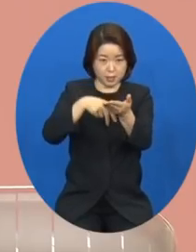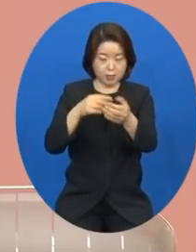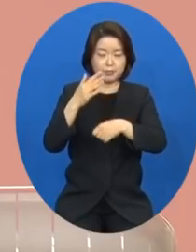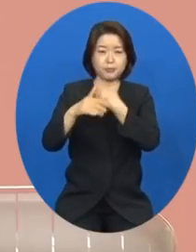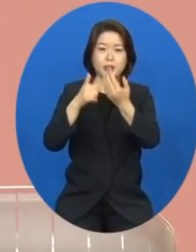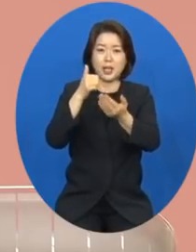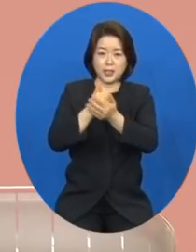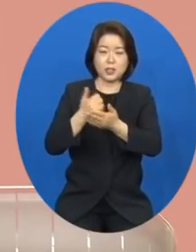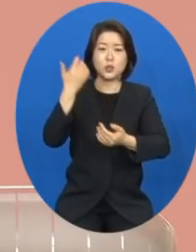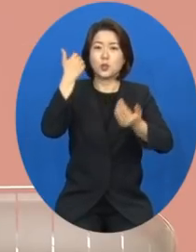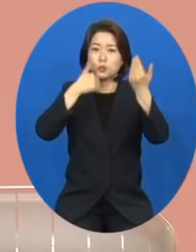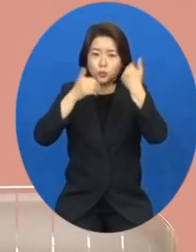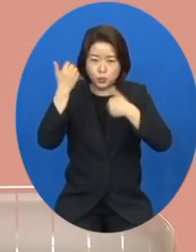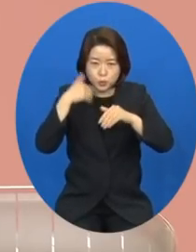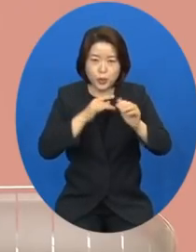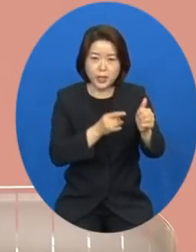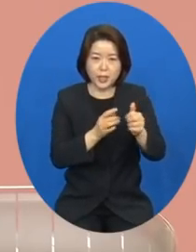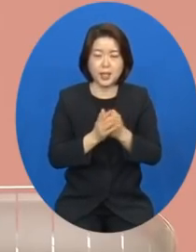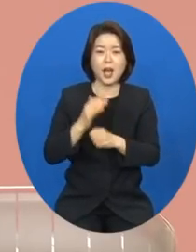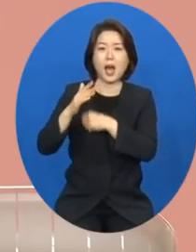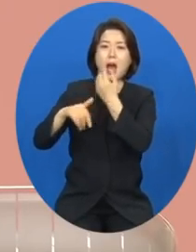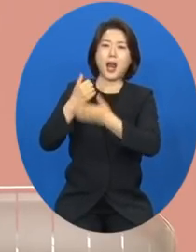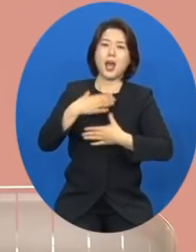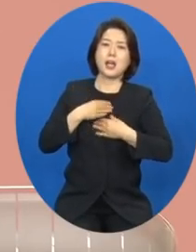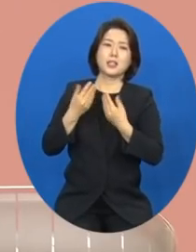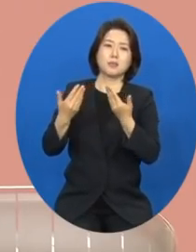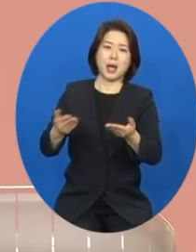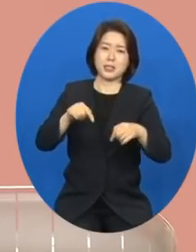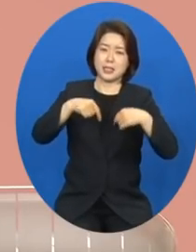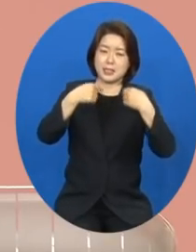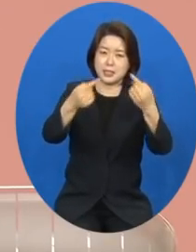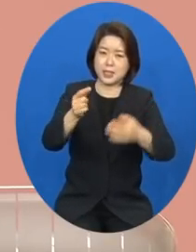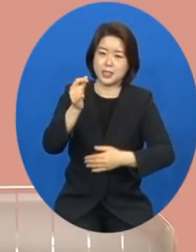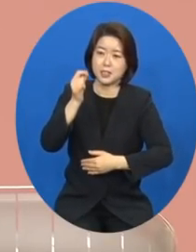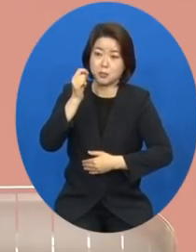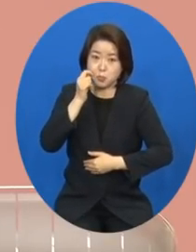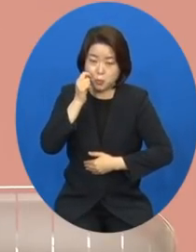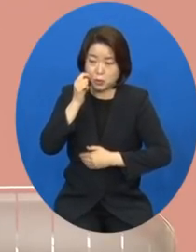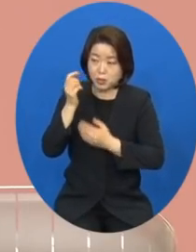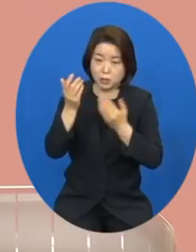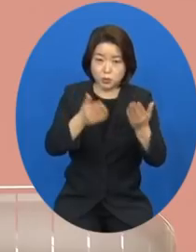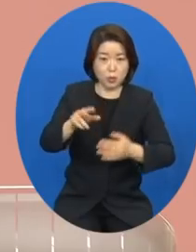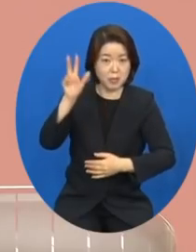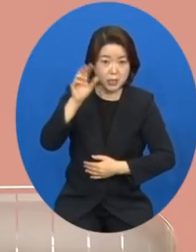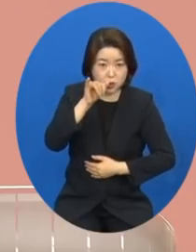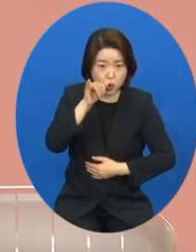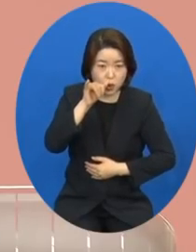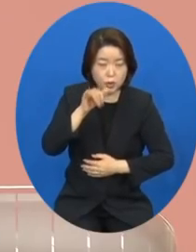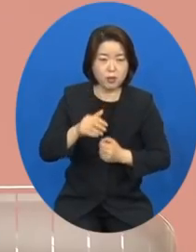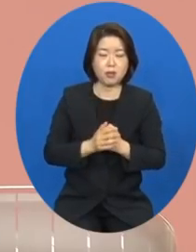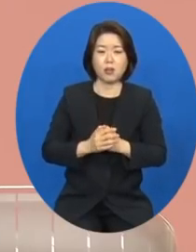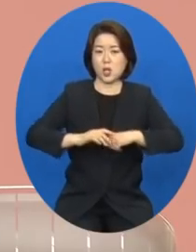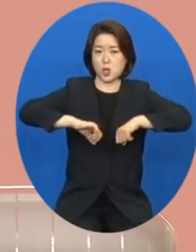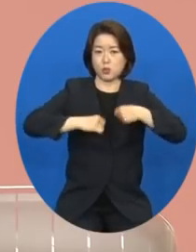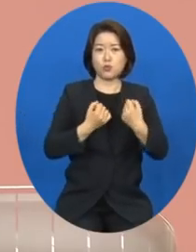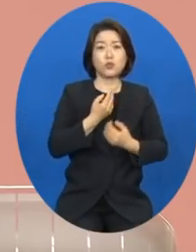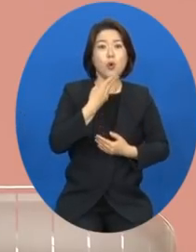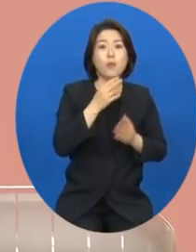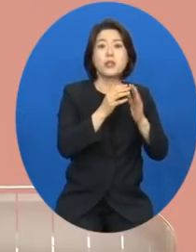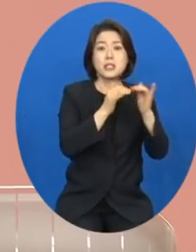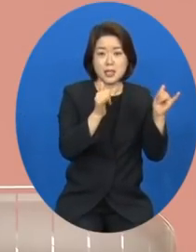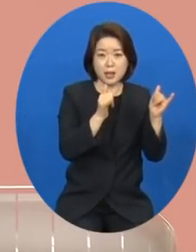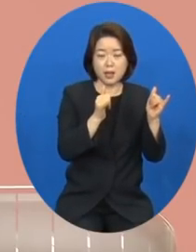하나님께서는 누구에게 하나님의 안식에 들어가지 못하리라 고 맹세 하셨으니까 순종하지 않는